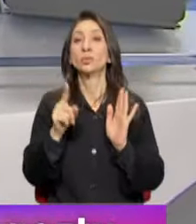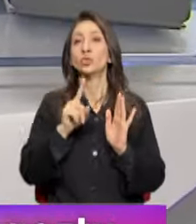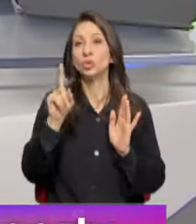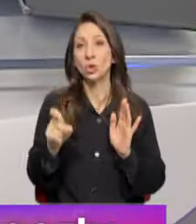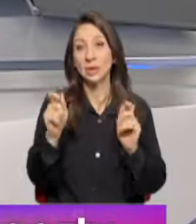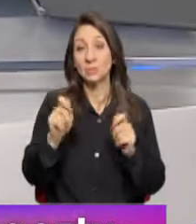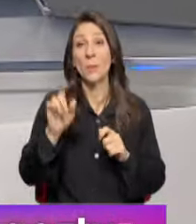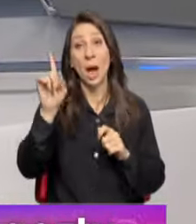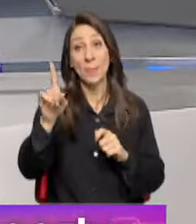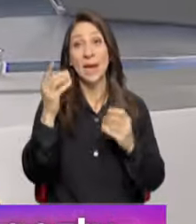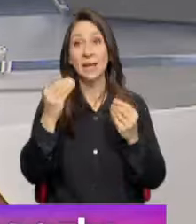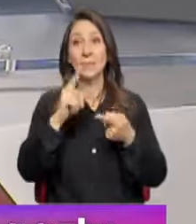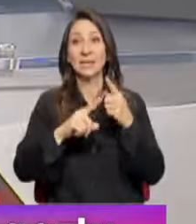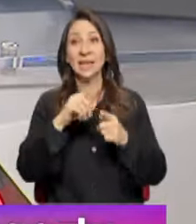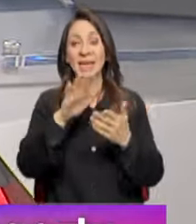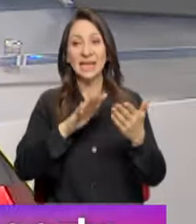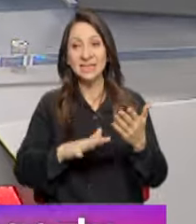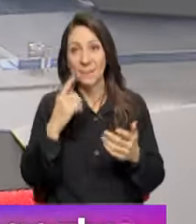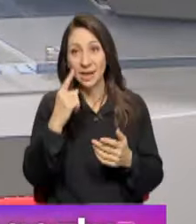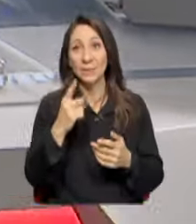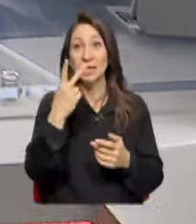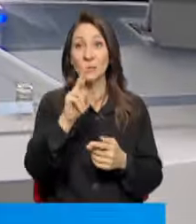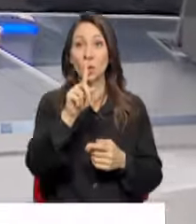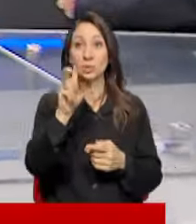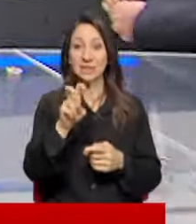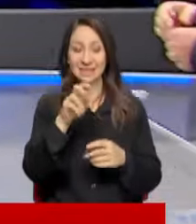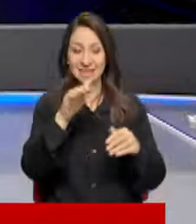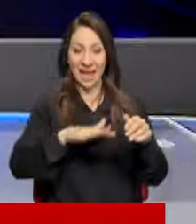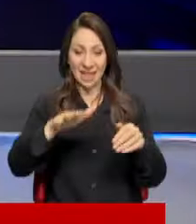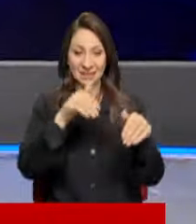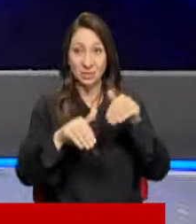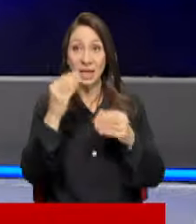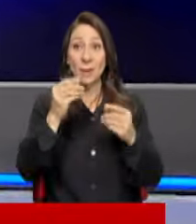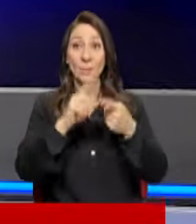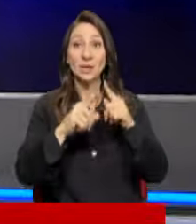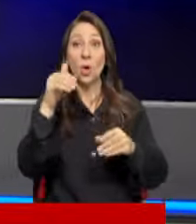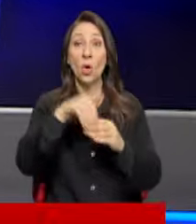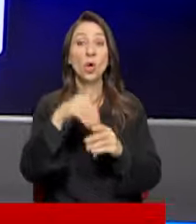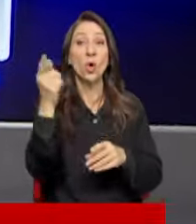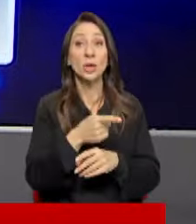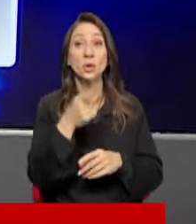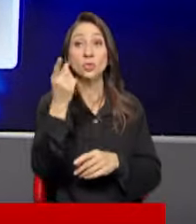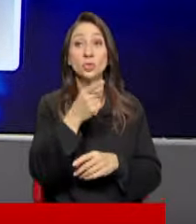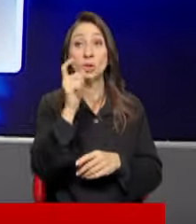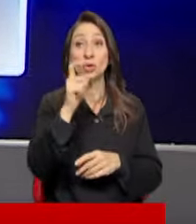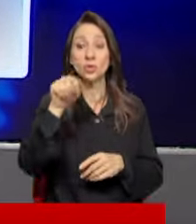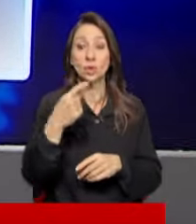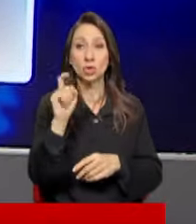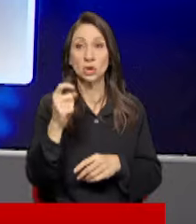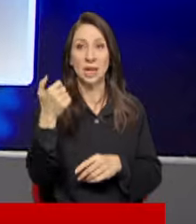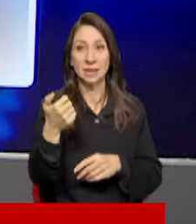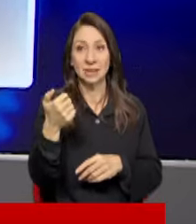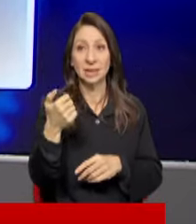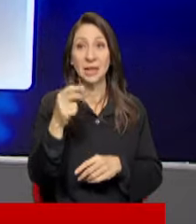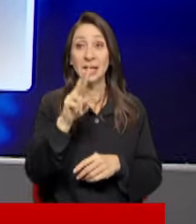soruyu yönelteceğim. Yalnız İYİ Parti'nin karnesine de bir bakalım. 2018 genel seçimi. İYİ Parti'nin oy oranı